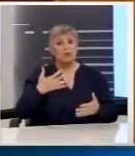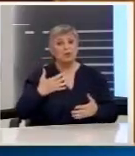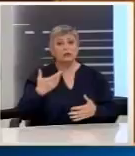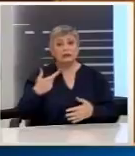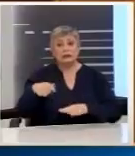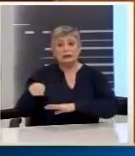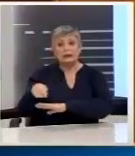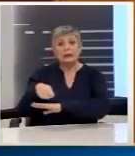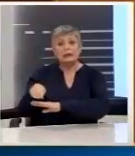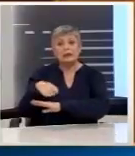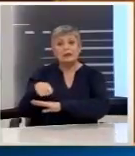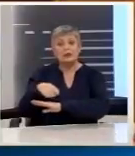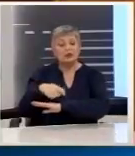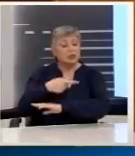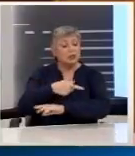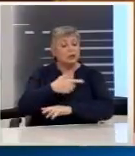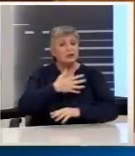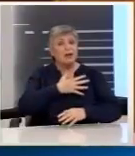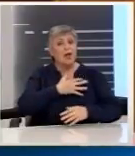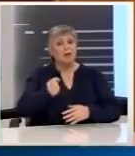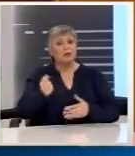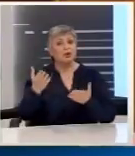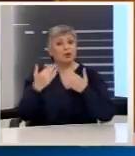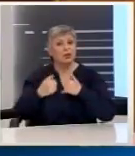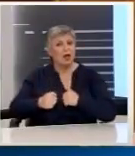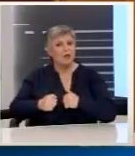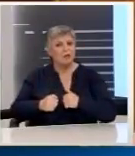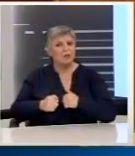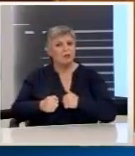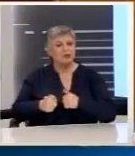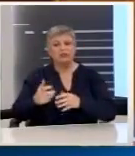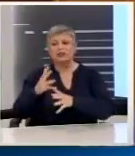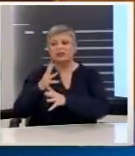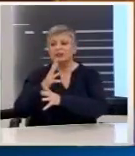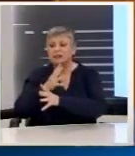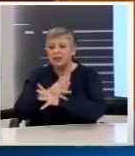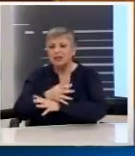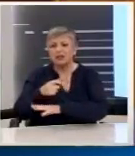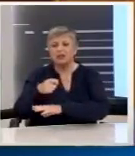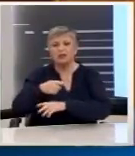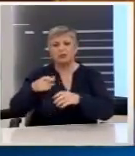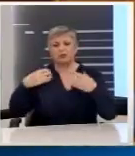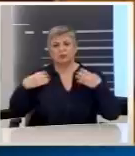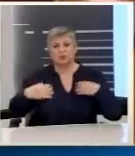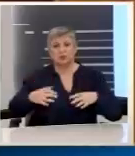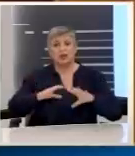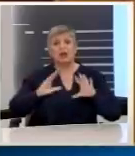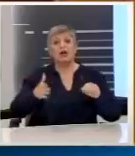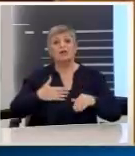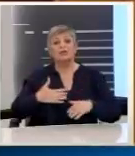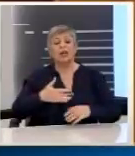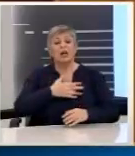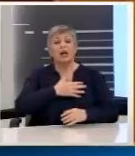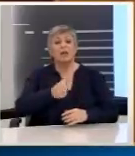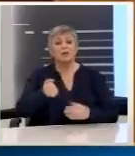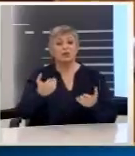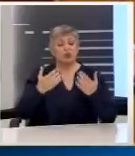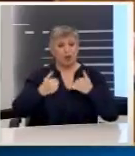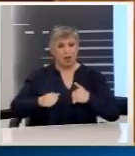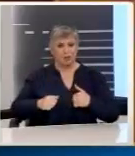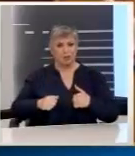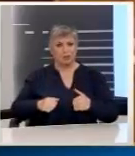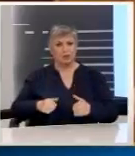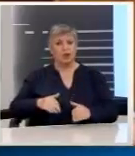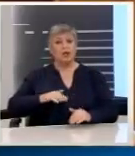δικαιοσύνη και στους δικαστικούς λειτουργούς? Ή μήπως οι ευαισθησίες σας και ο σεβασμός